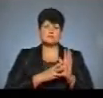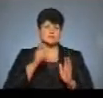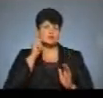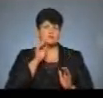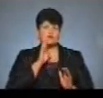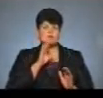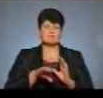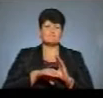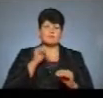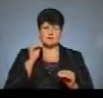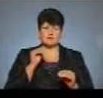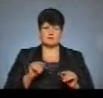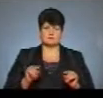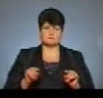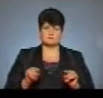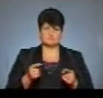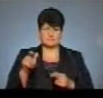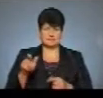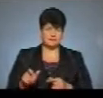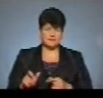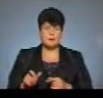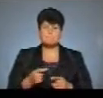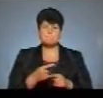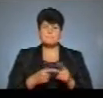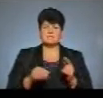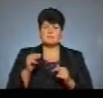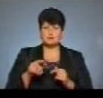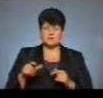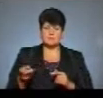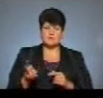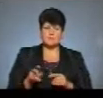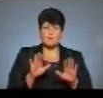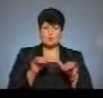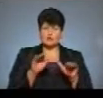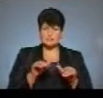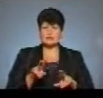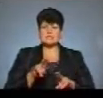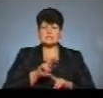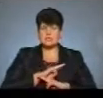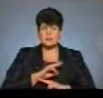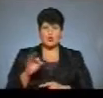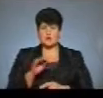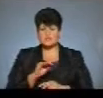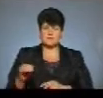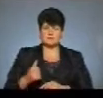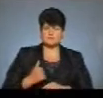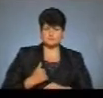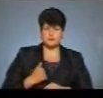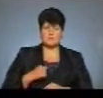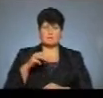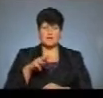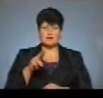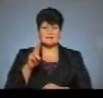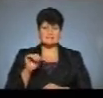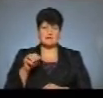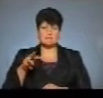захід. Пів тисячі осіб прийшли на панахиду попрощатися із загиблим офіцером Збройних сил України Михайлом